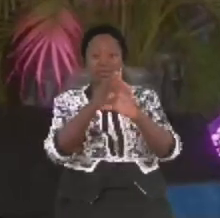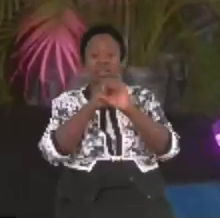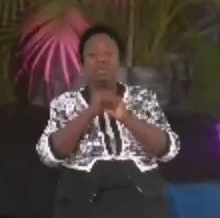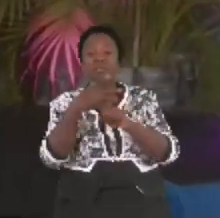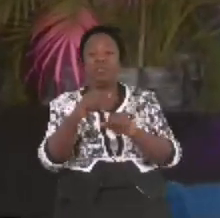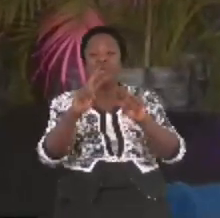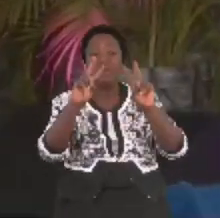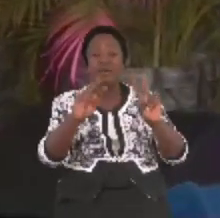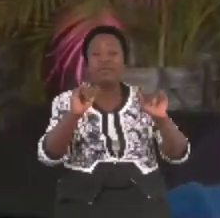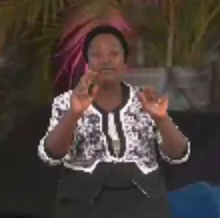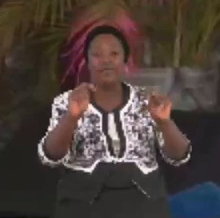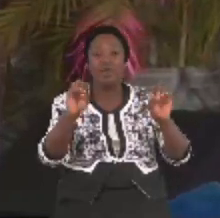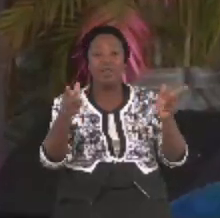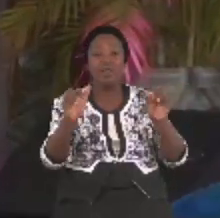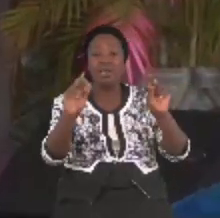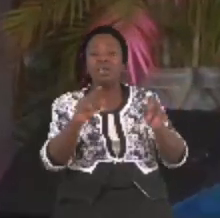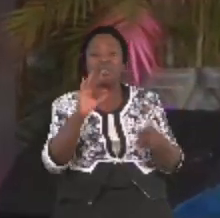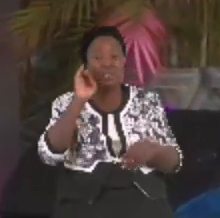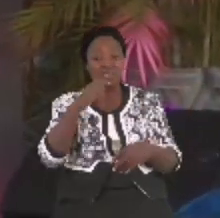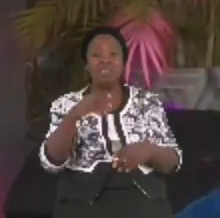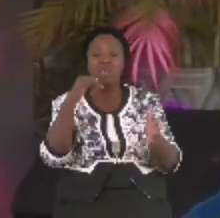dit, tout est accompli.